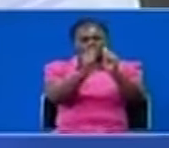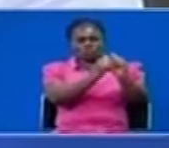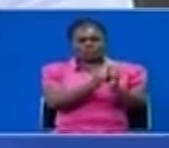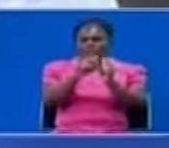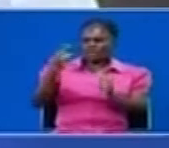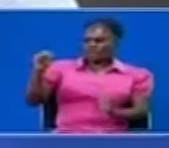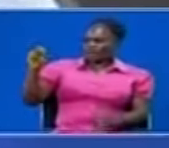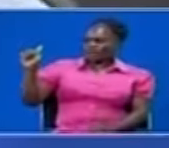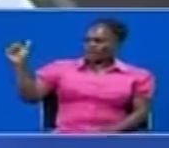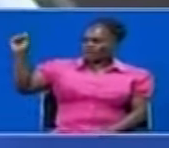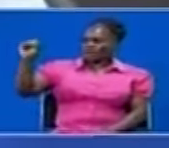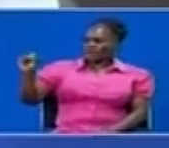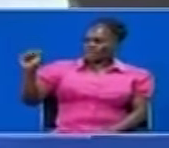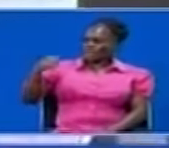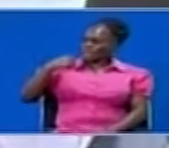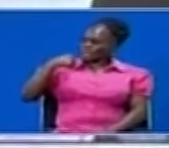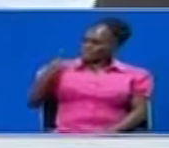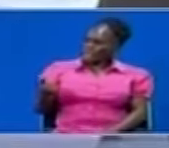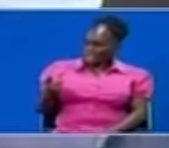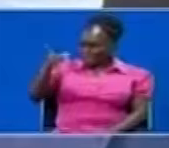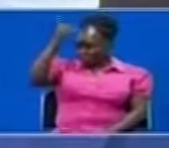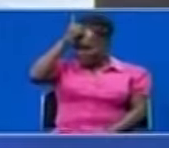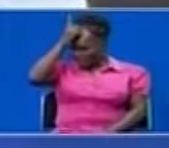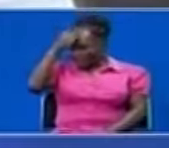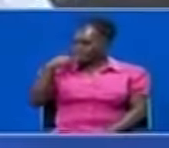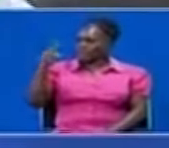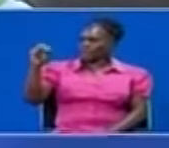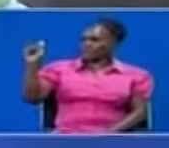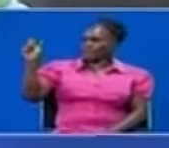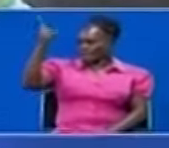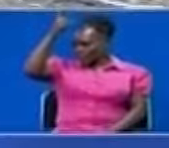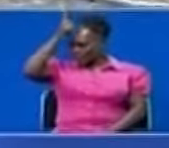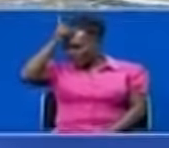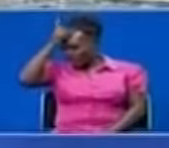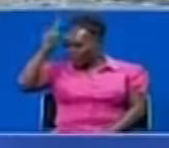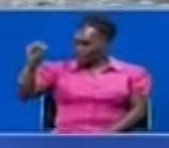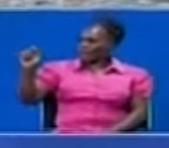NASA? Ikisema mashinani, sema NASA. Mashinani!